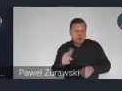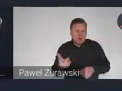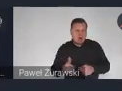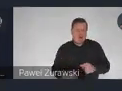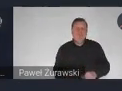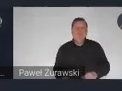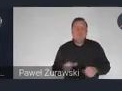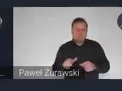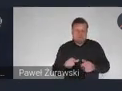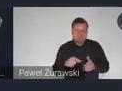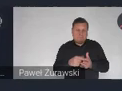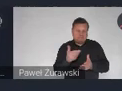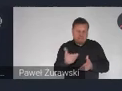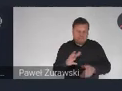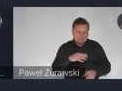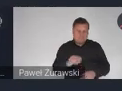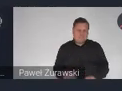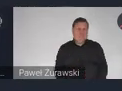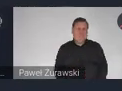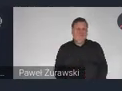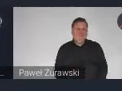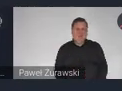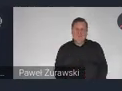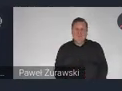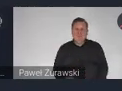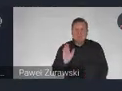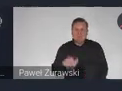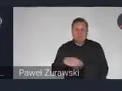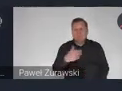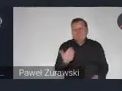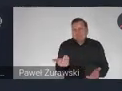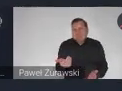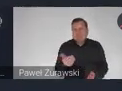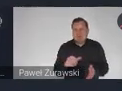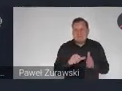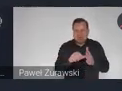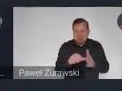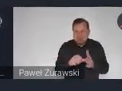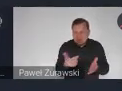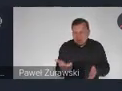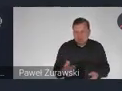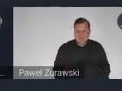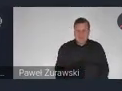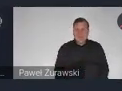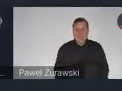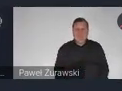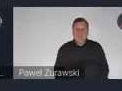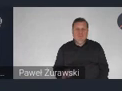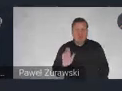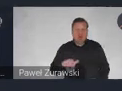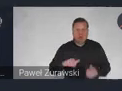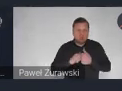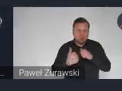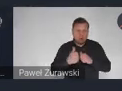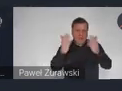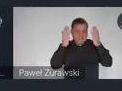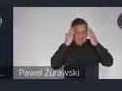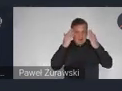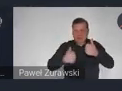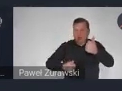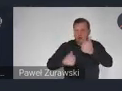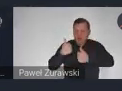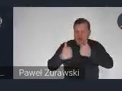też lokalne Mogą to być lokalne wycieczki Mogą to być turnieje wiedzy konkursy